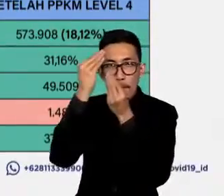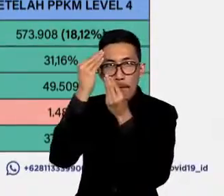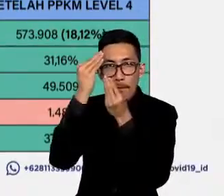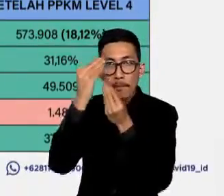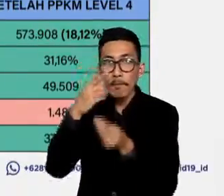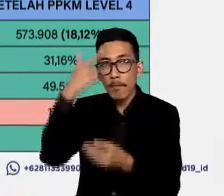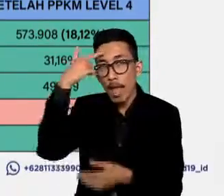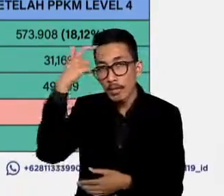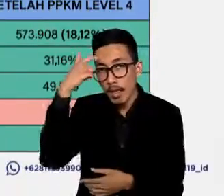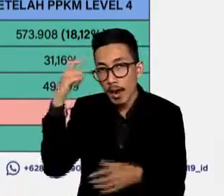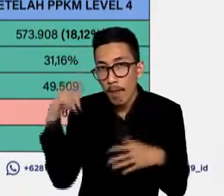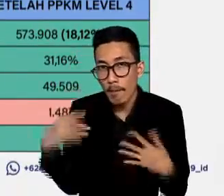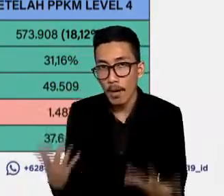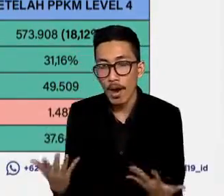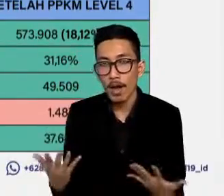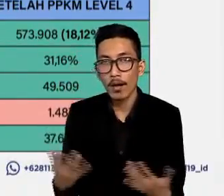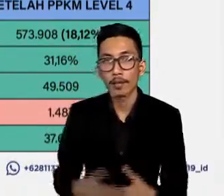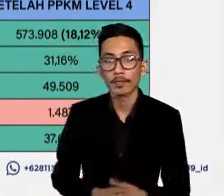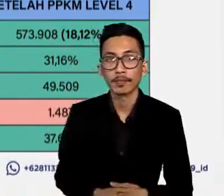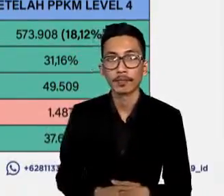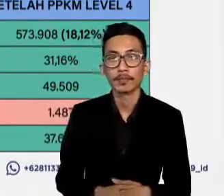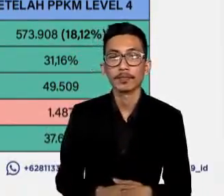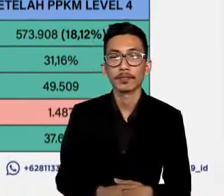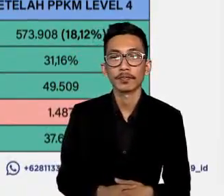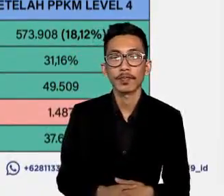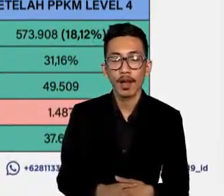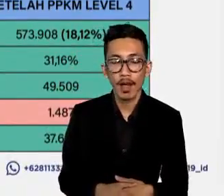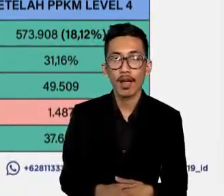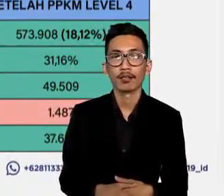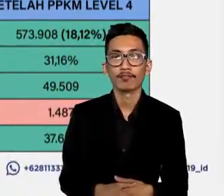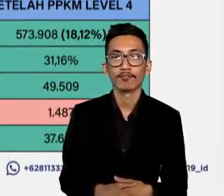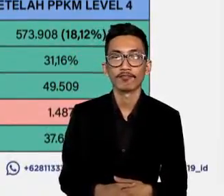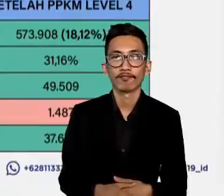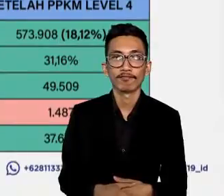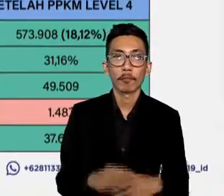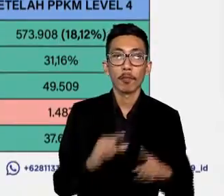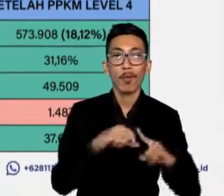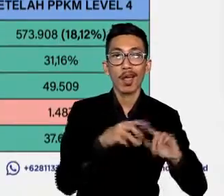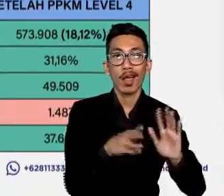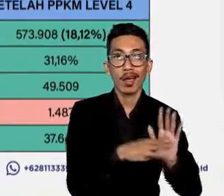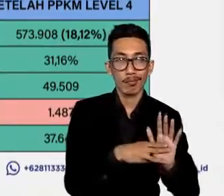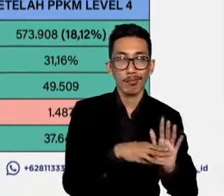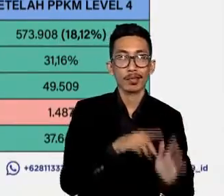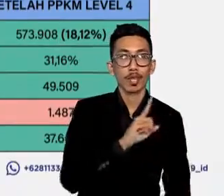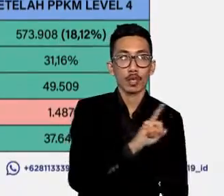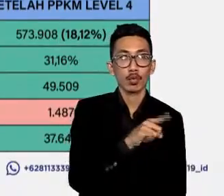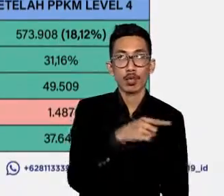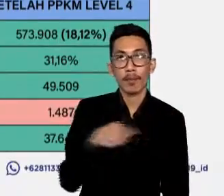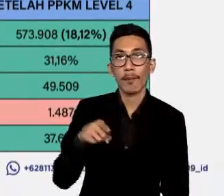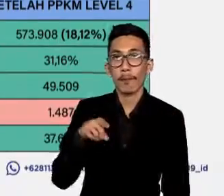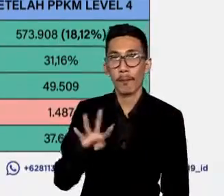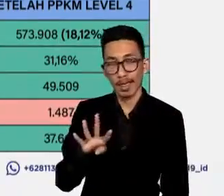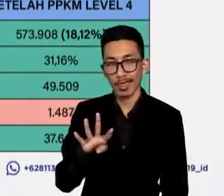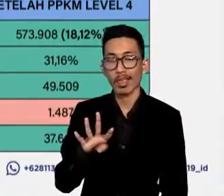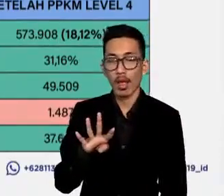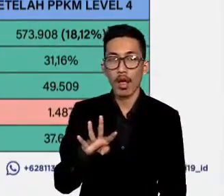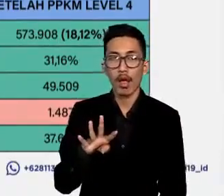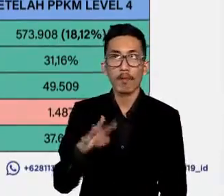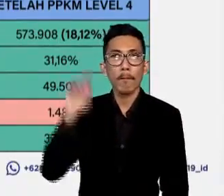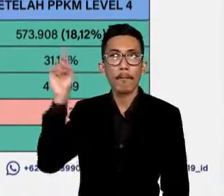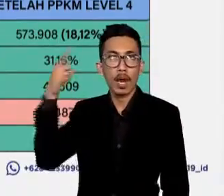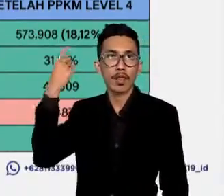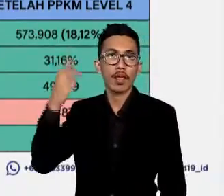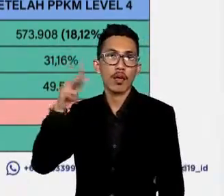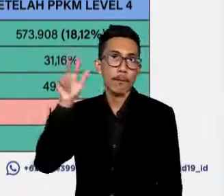pertama pada prinsipnya bpkm level 1 sampai dengan 4 merupakan kebijakan yang dilakukan pemerintah